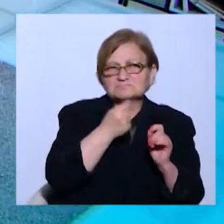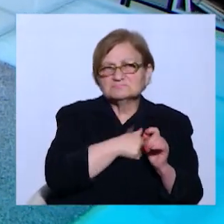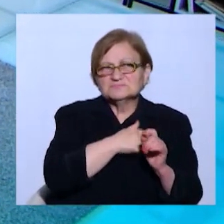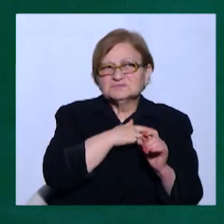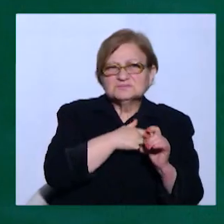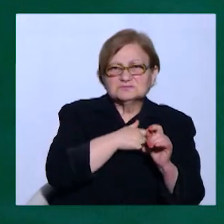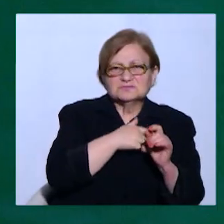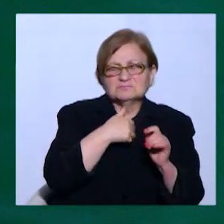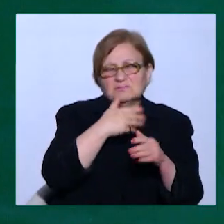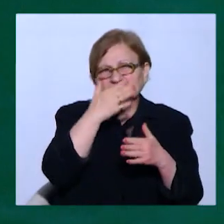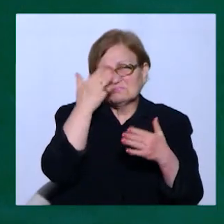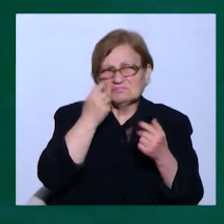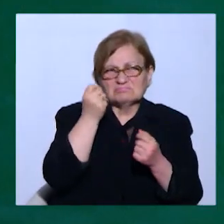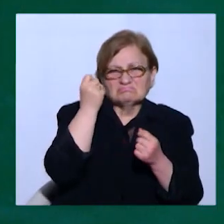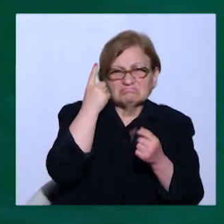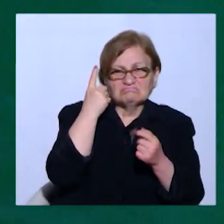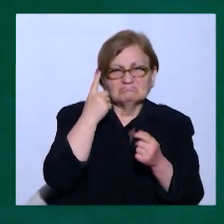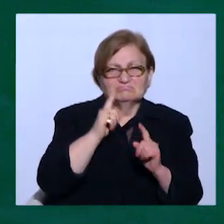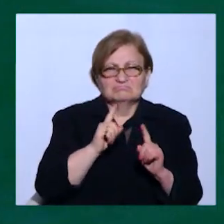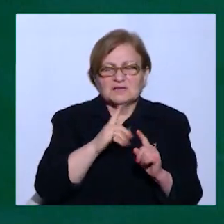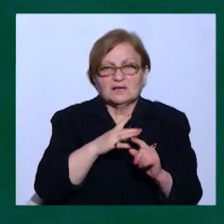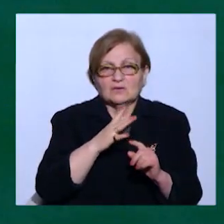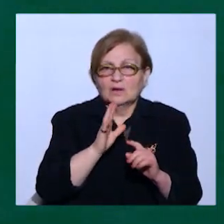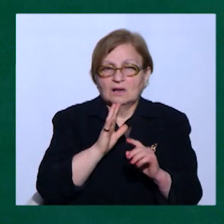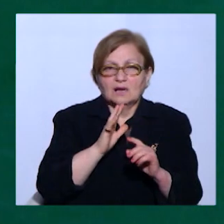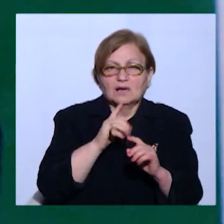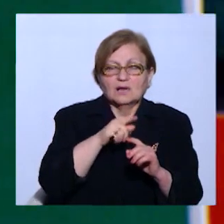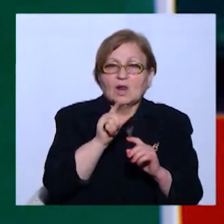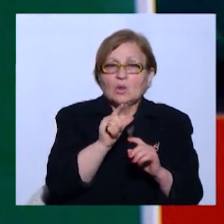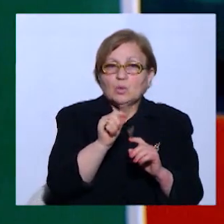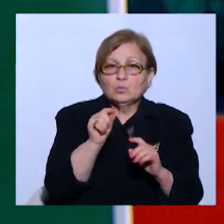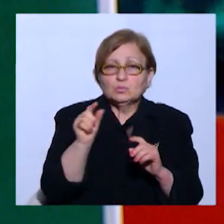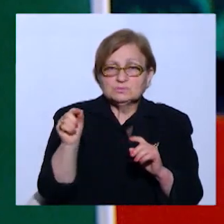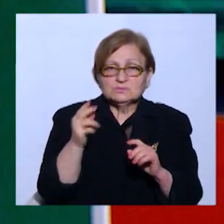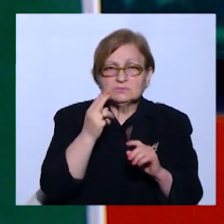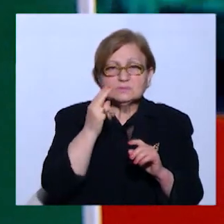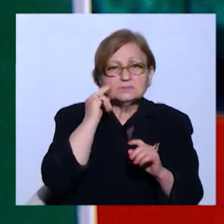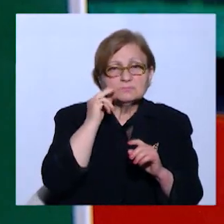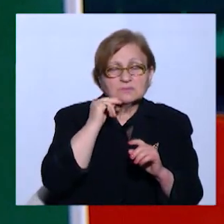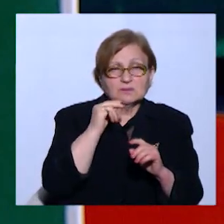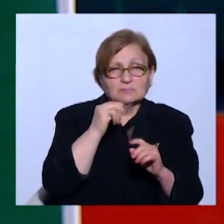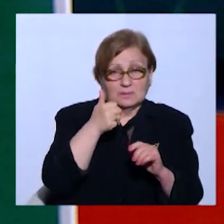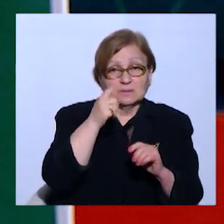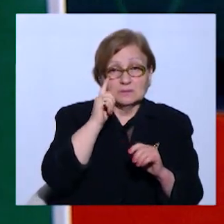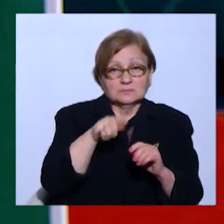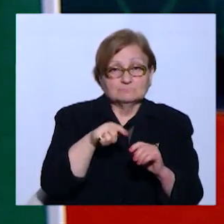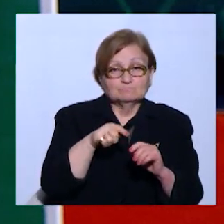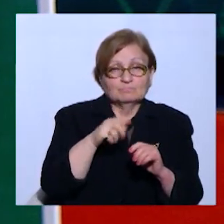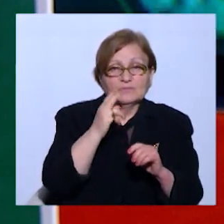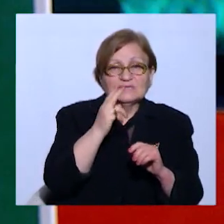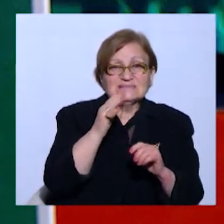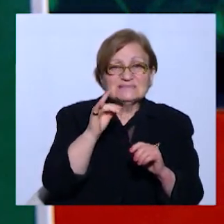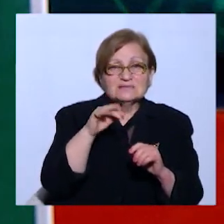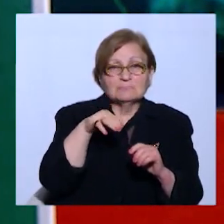აი მახსოვდა და კითხვა რაღაცა და როგორ, აი ლუწი ციფრები რომელია, კარგად გახსოვდეს, რომ ციფრი